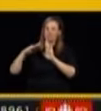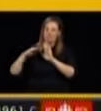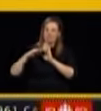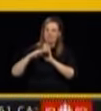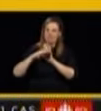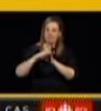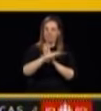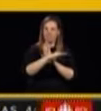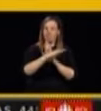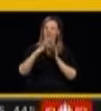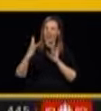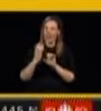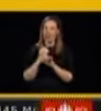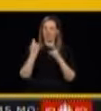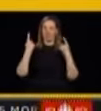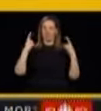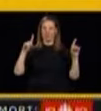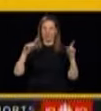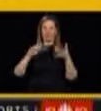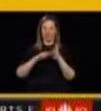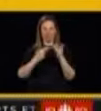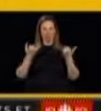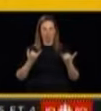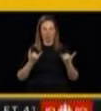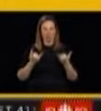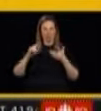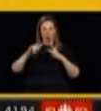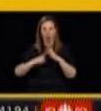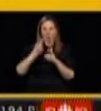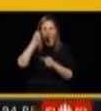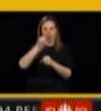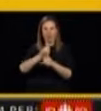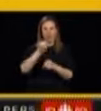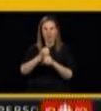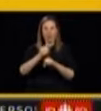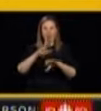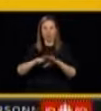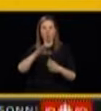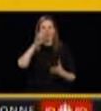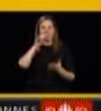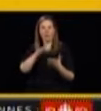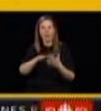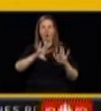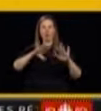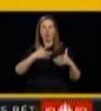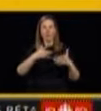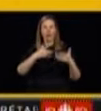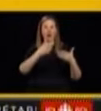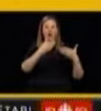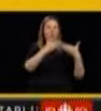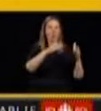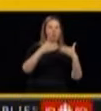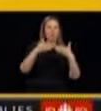d'aller préparer un plan de déconfinement, un plan de réouverture.